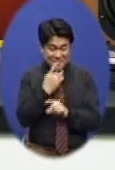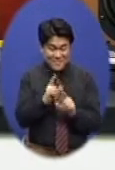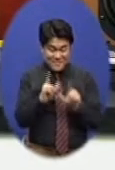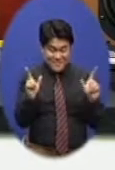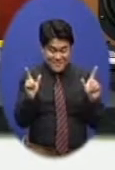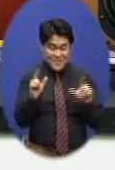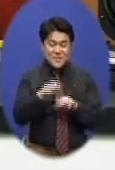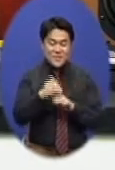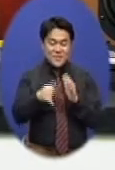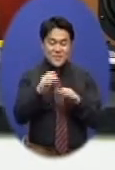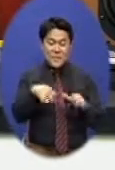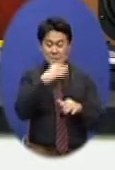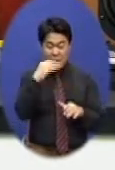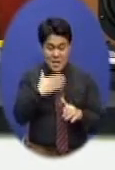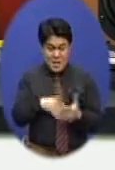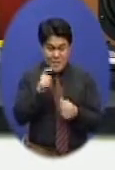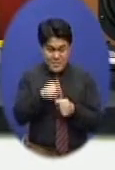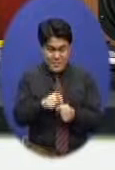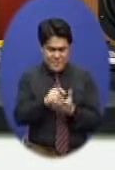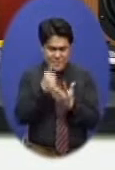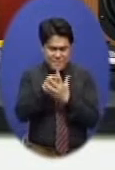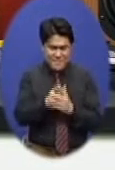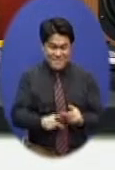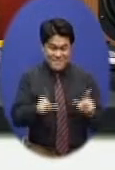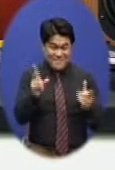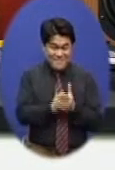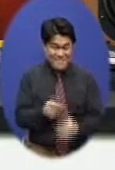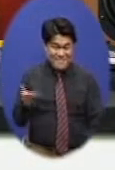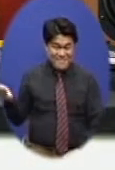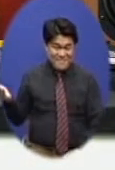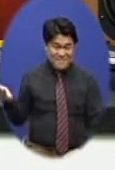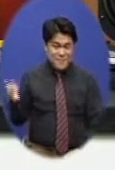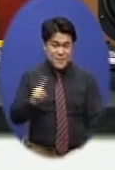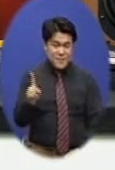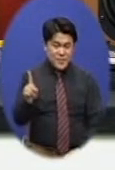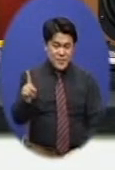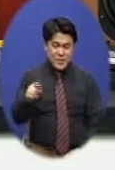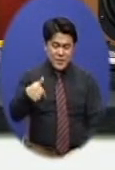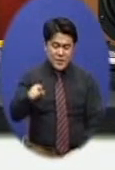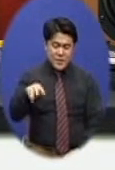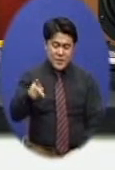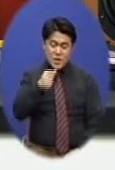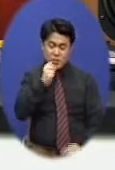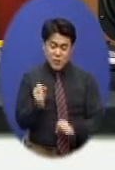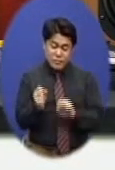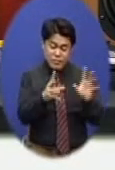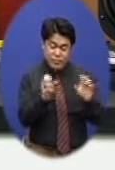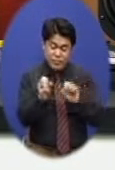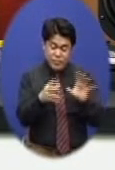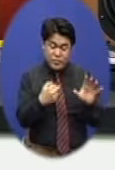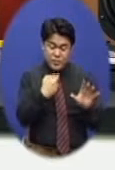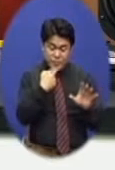있는 날이죠. 네. 자, 문제 함께 볼까요? 네, 보여주세요. 농촌진흥청에서는 별도의 가습 없이도 저장실